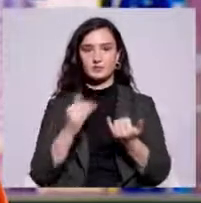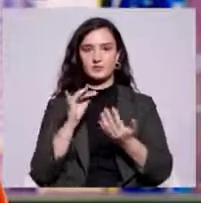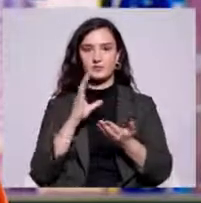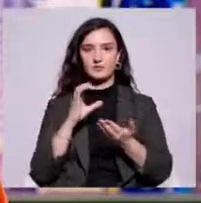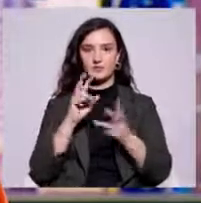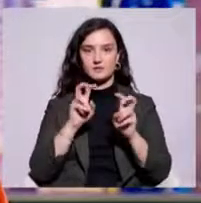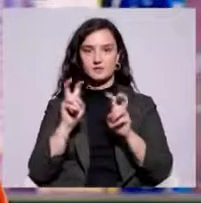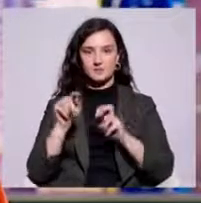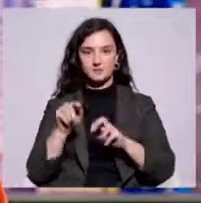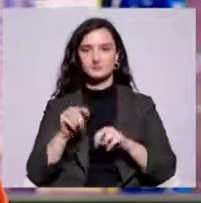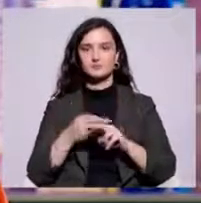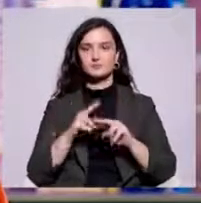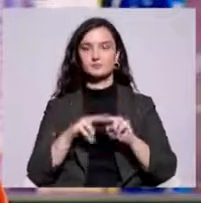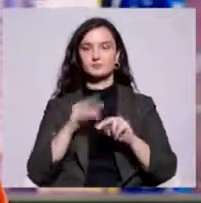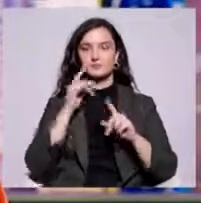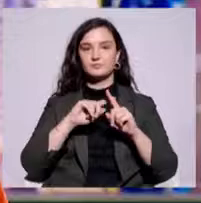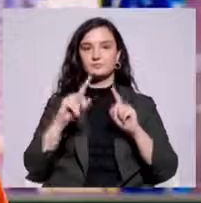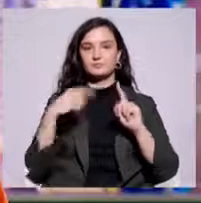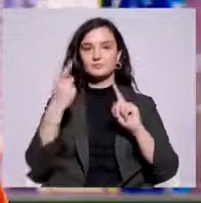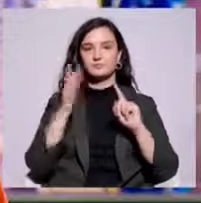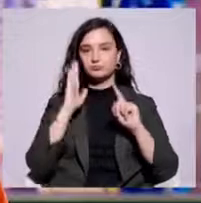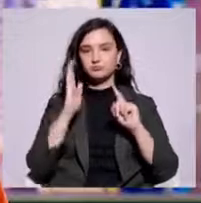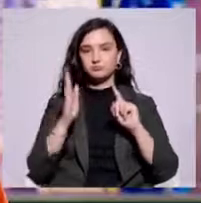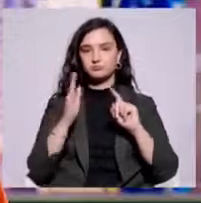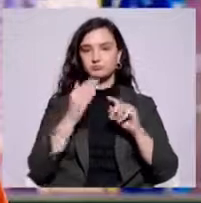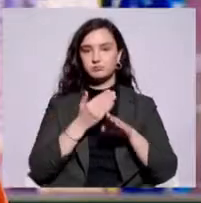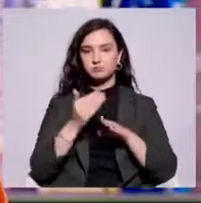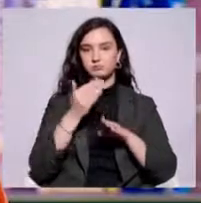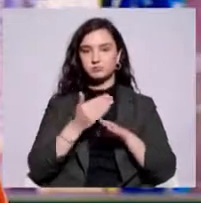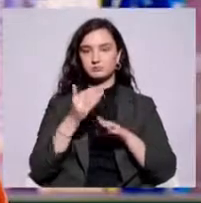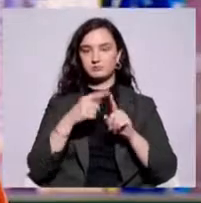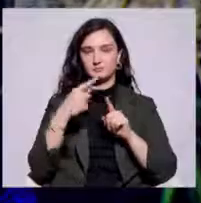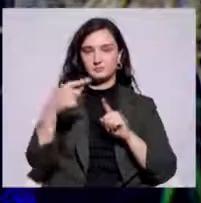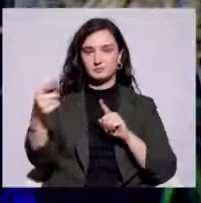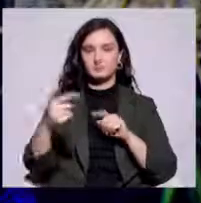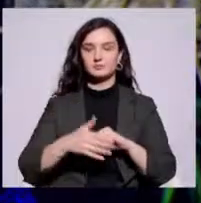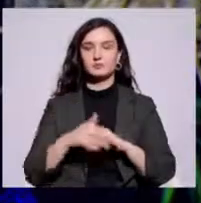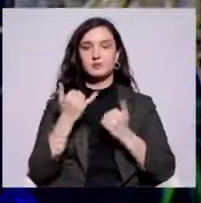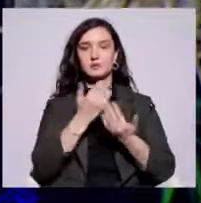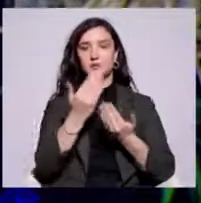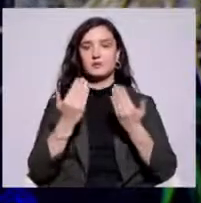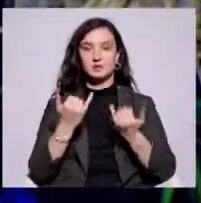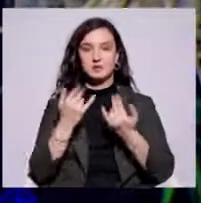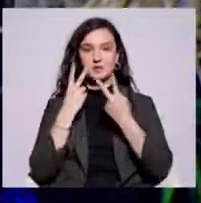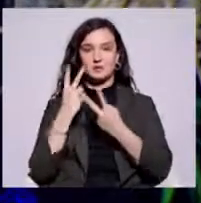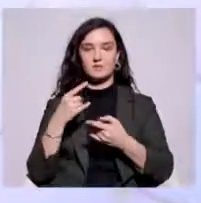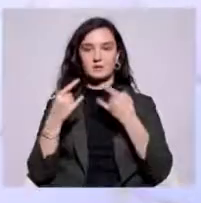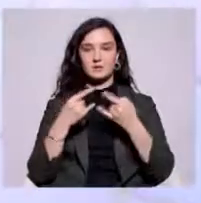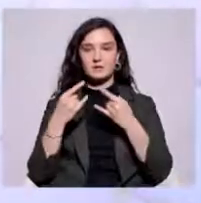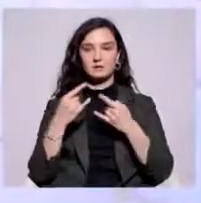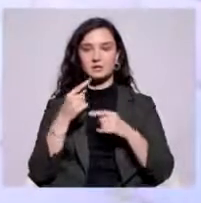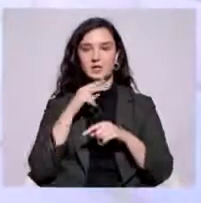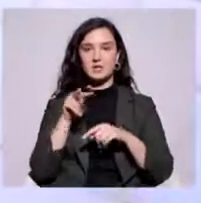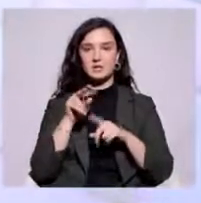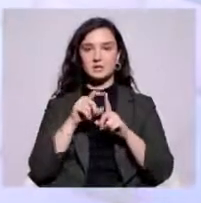office items. And then we will go through them one by one. თქვენ ახლა ეკრანზე ხედავთ